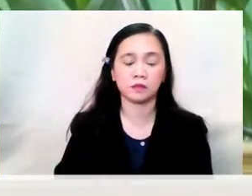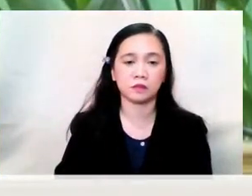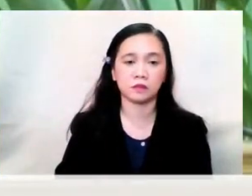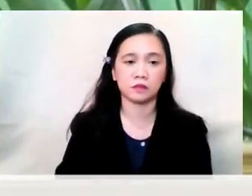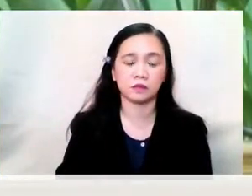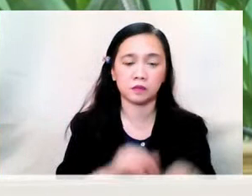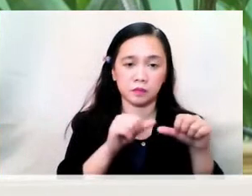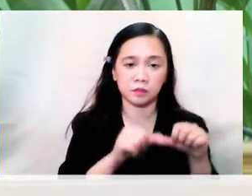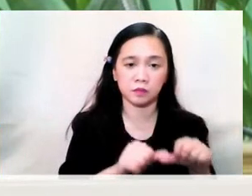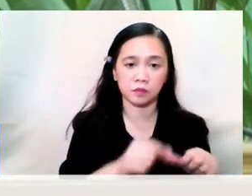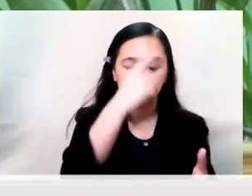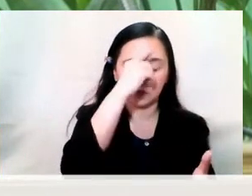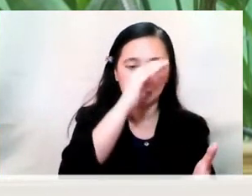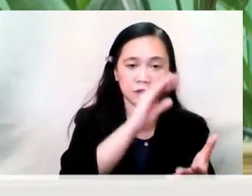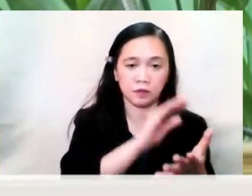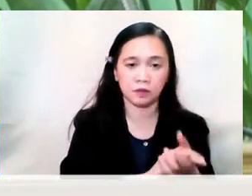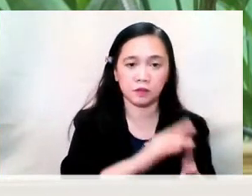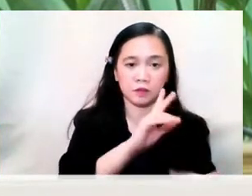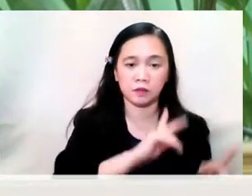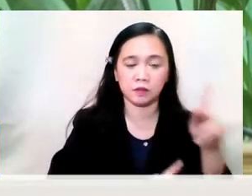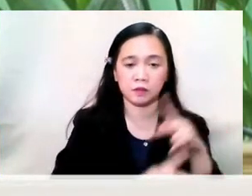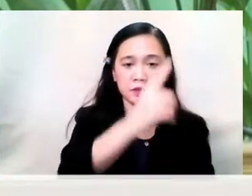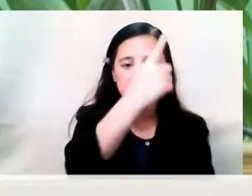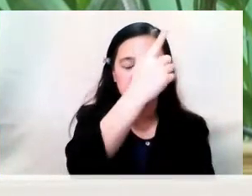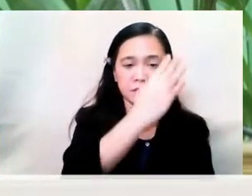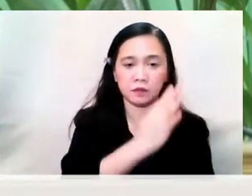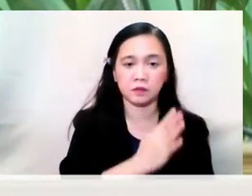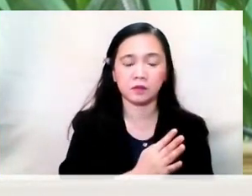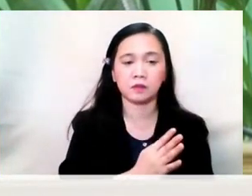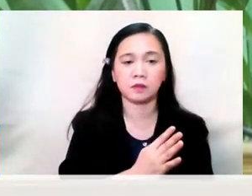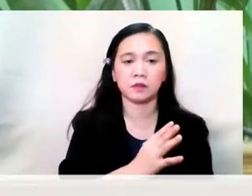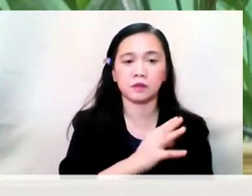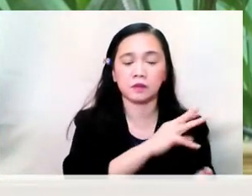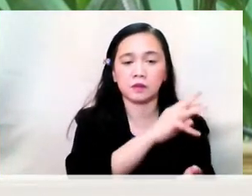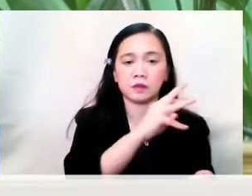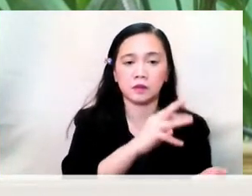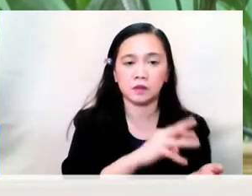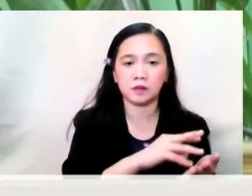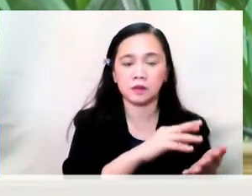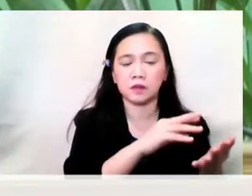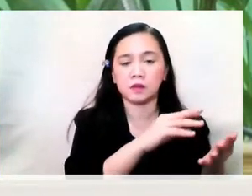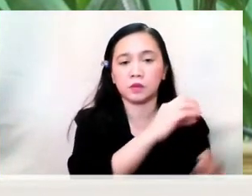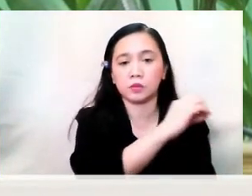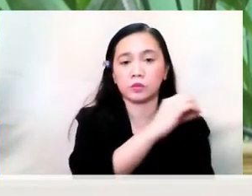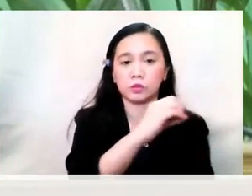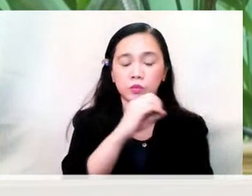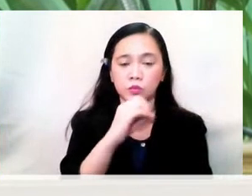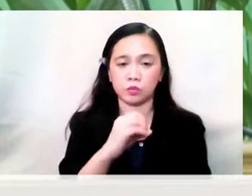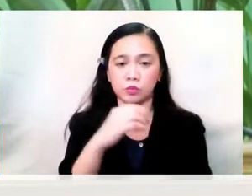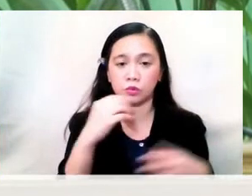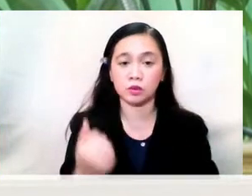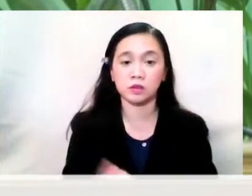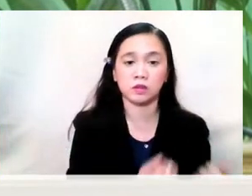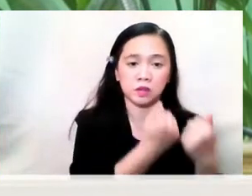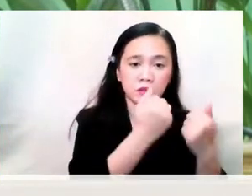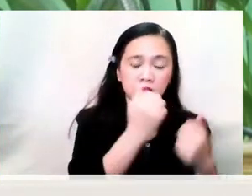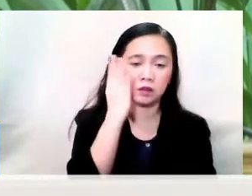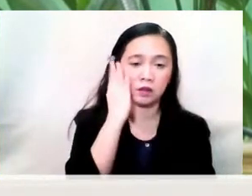ang buong sambayanan ng Diyos sa gitna ng mga kanya-kanyang pagsubok na ating